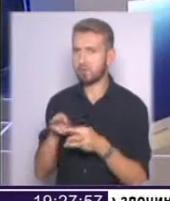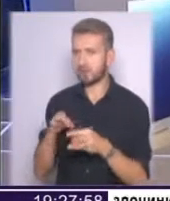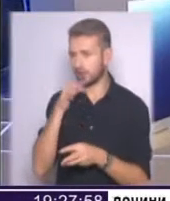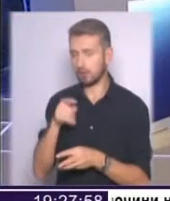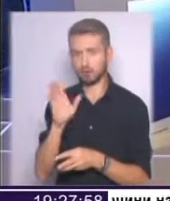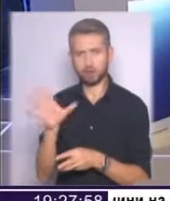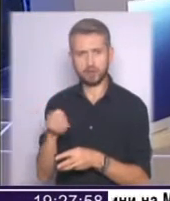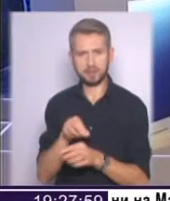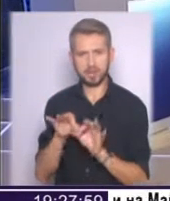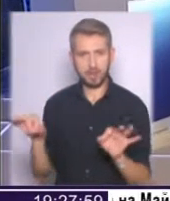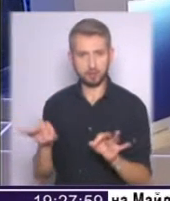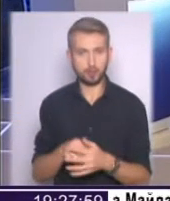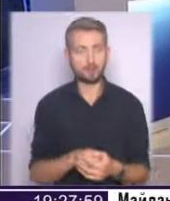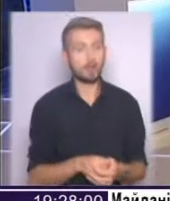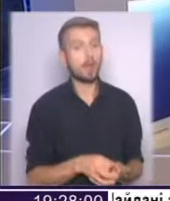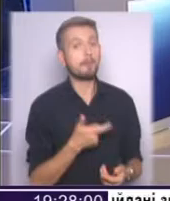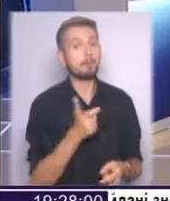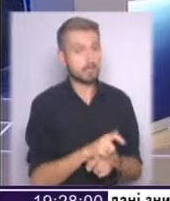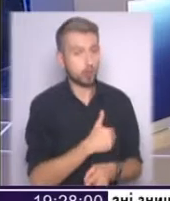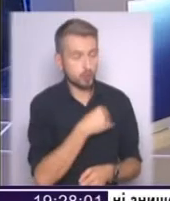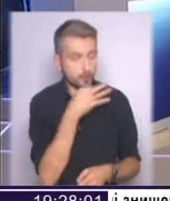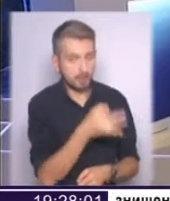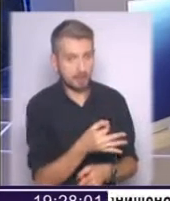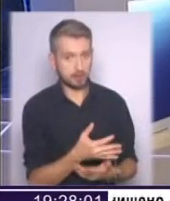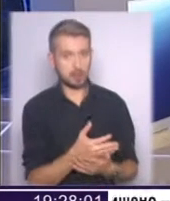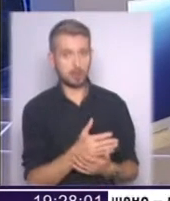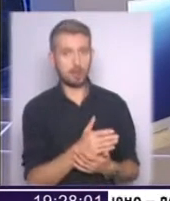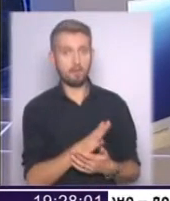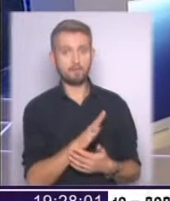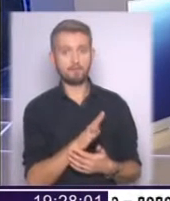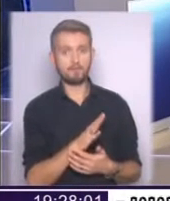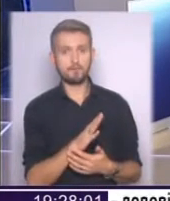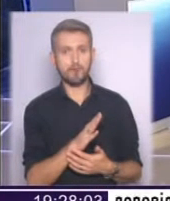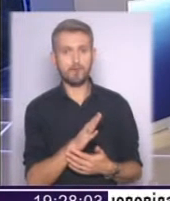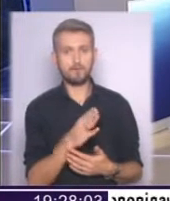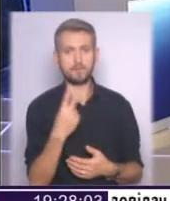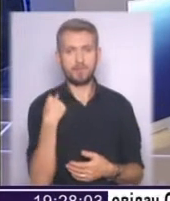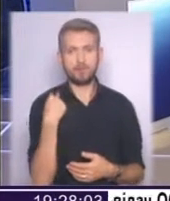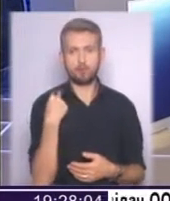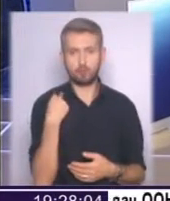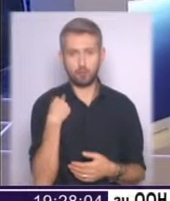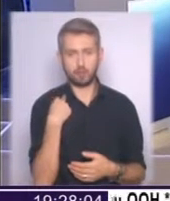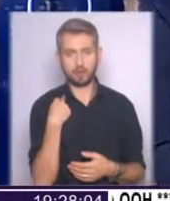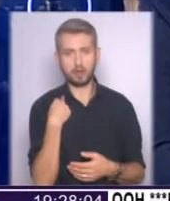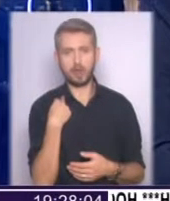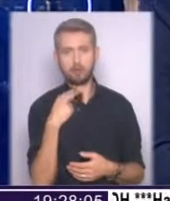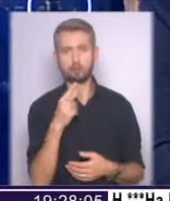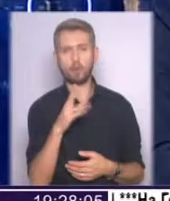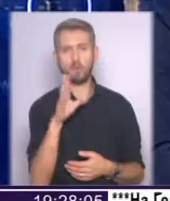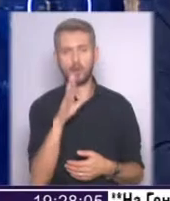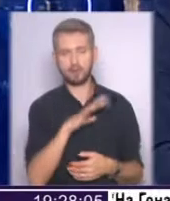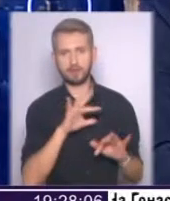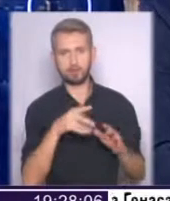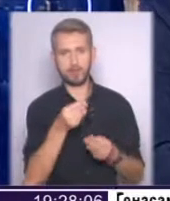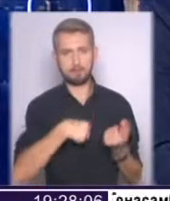буде прекрасно. Я вам більше того хочу сказати. Так, в Владивостоці відбувся 2 вересня бізнес-форум, і